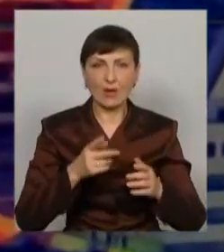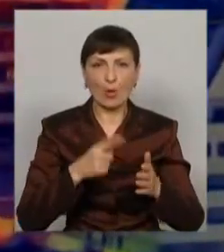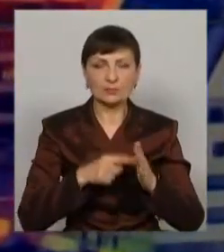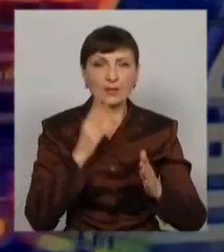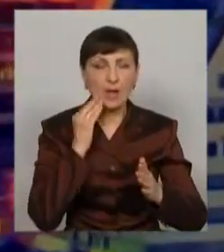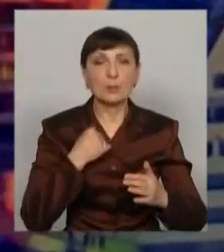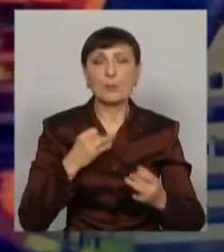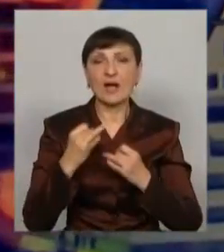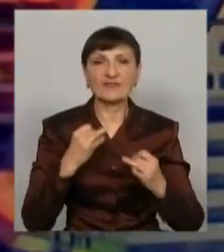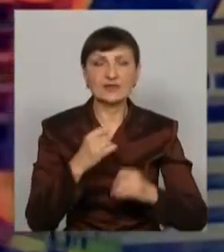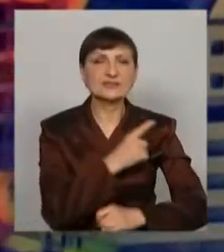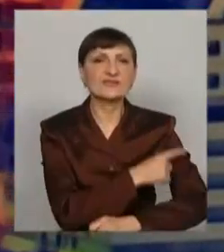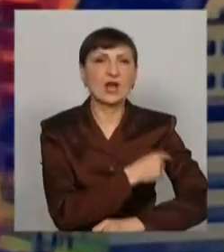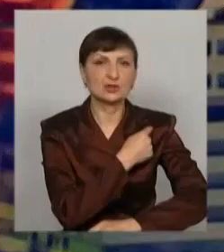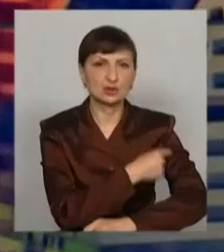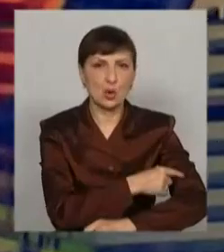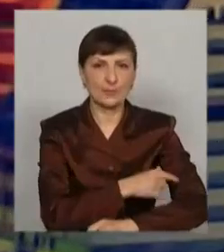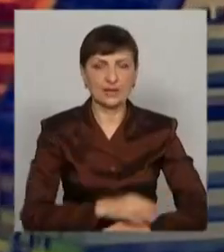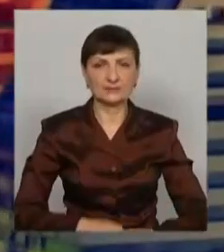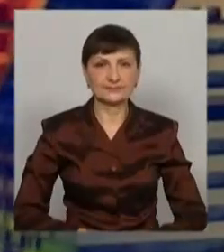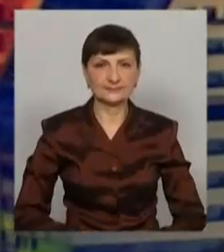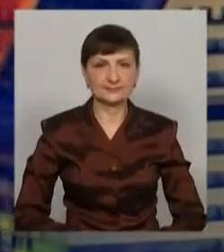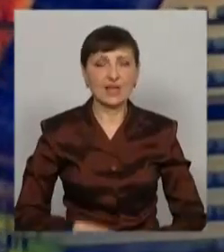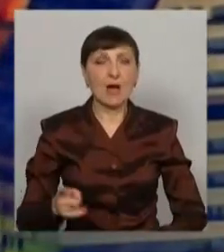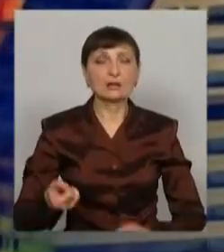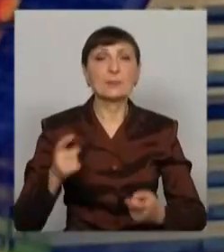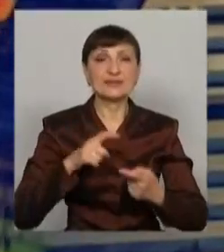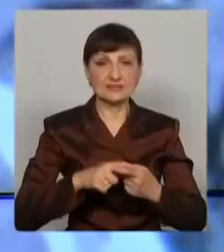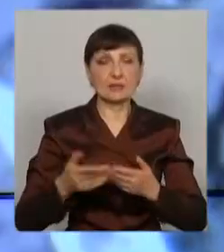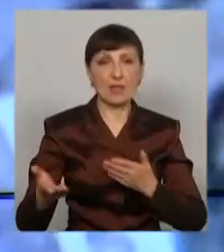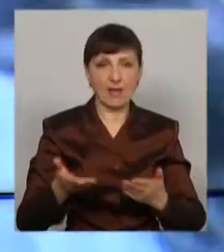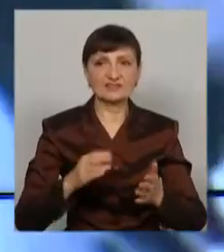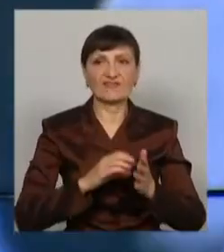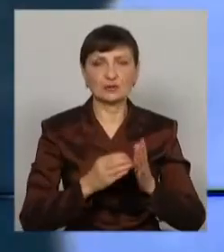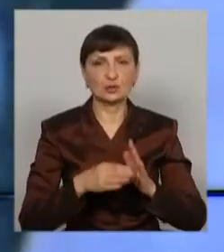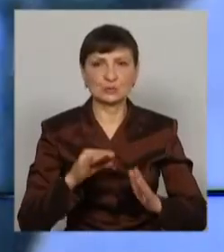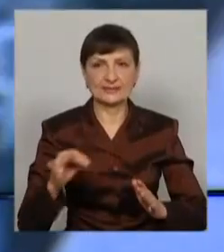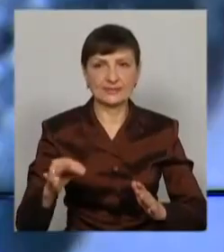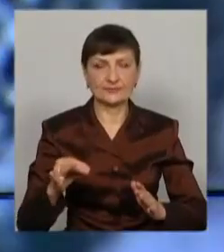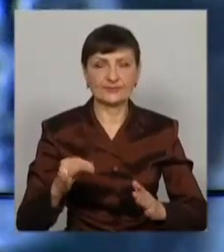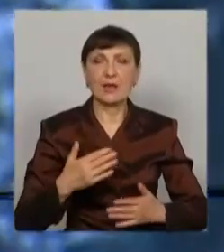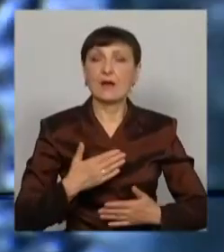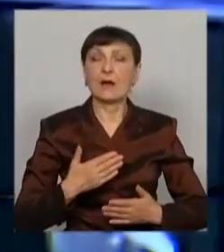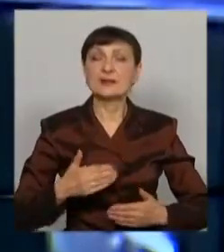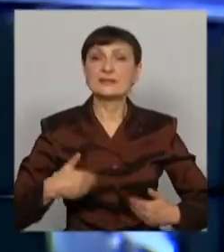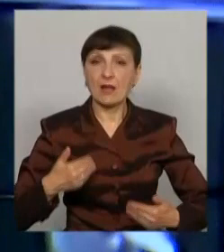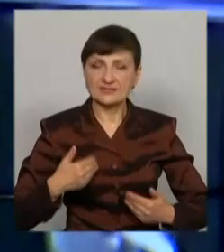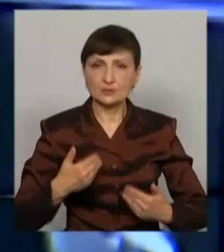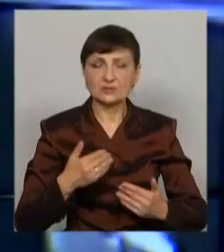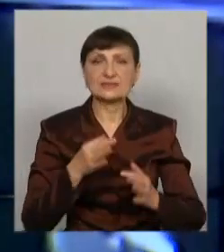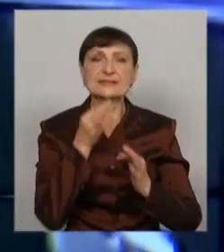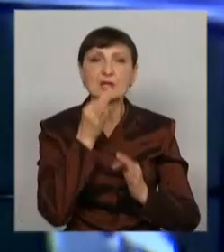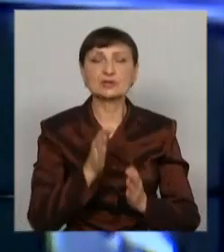поговорим с врачом-эпидемиологом Нирой Бектимировой. Она присоединяется к нам в студии. Нира Вальтаевна, добро пожаловать к нам.